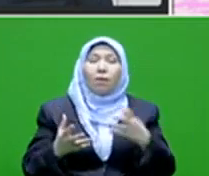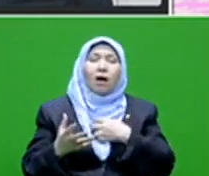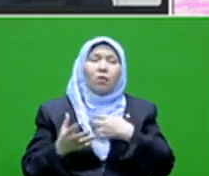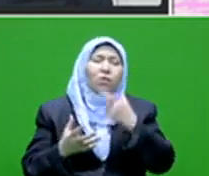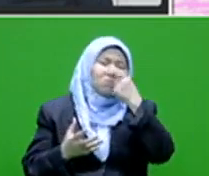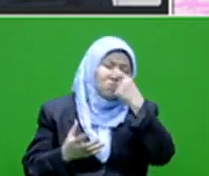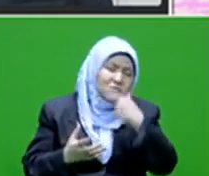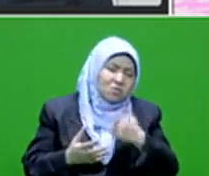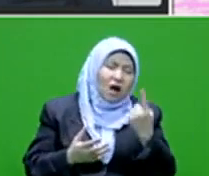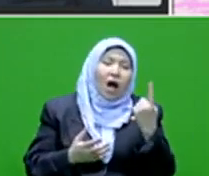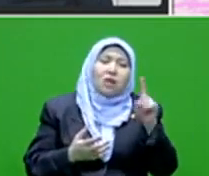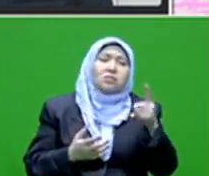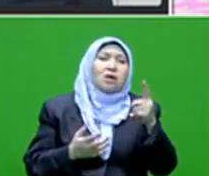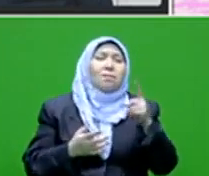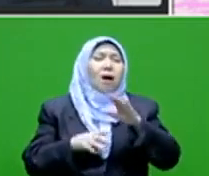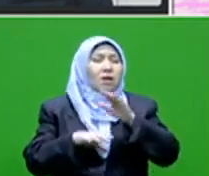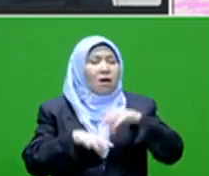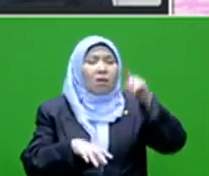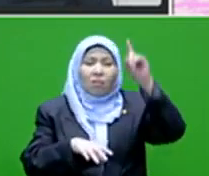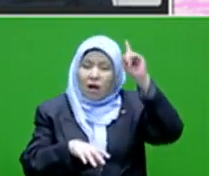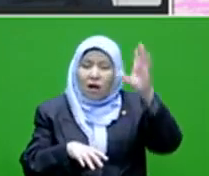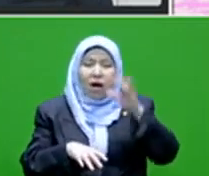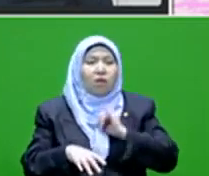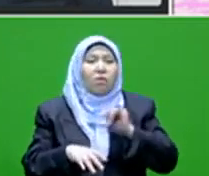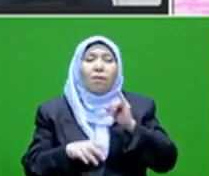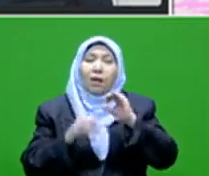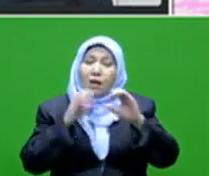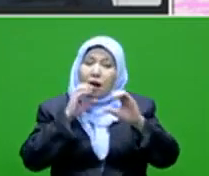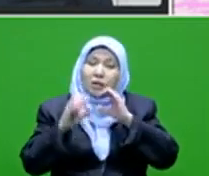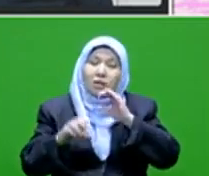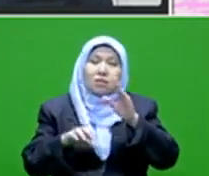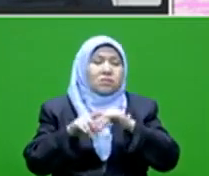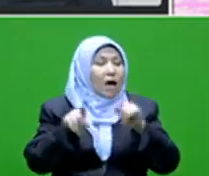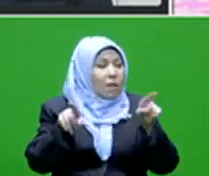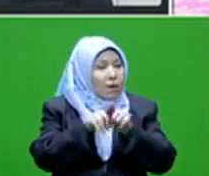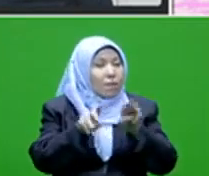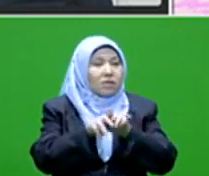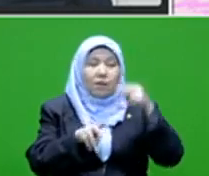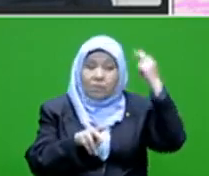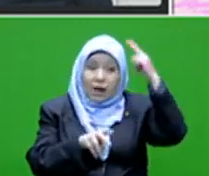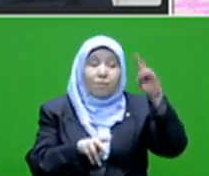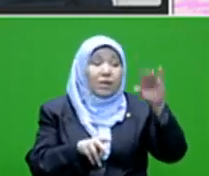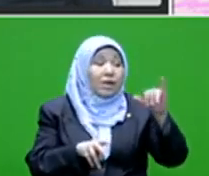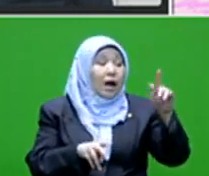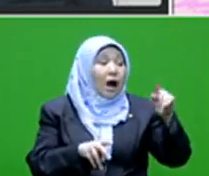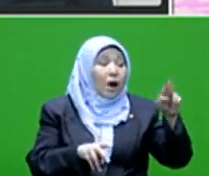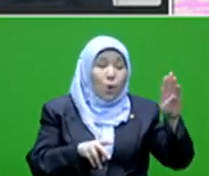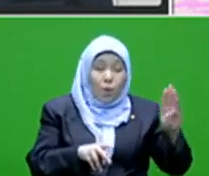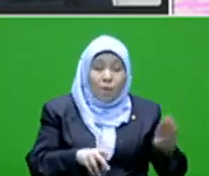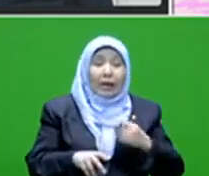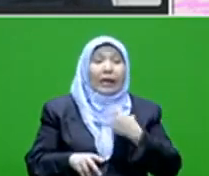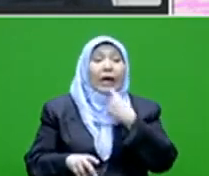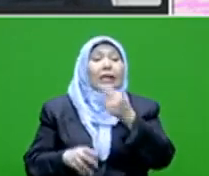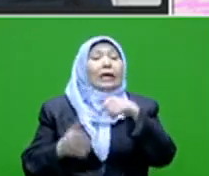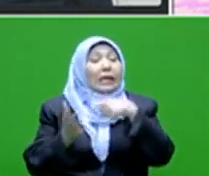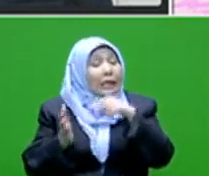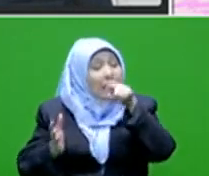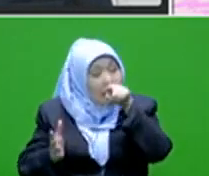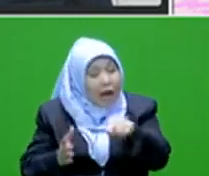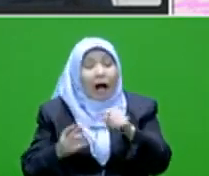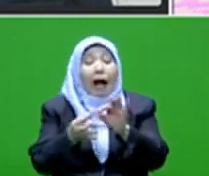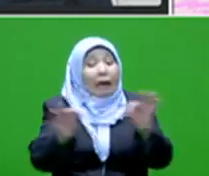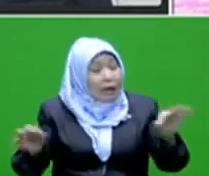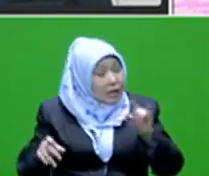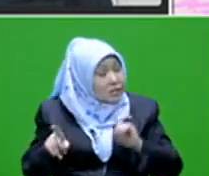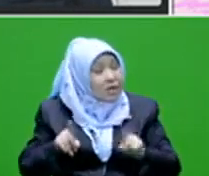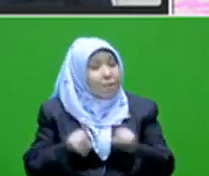cita aku hanya kepada Allah. Dengan dia mengatakan, aku berkata seperti Nabi Yaakob berkata. Ha, ni ayat dia. Ha, inilah ayat yang sama.